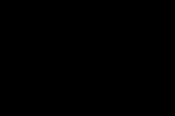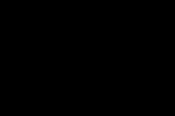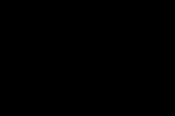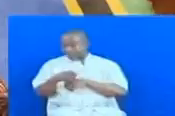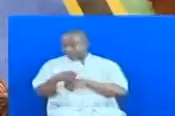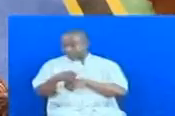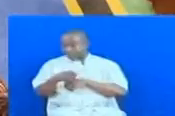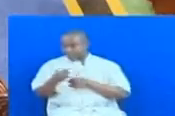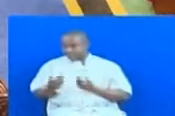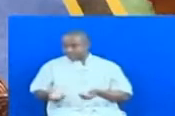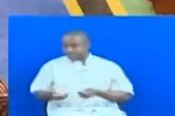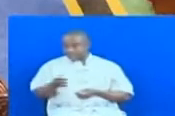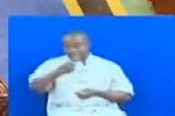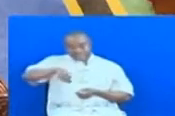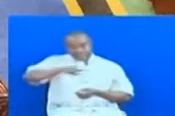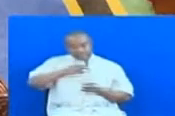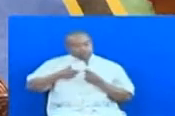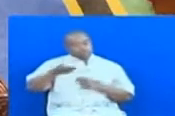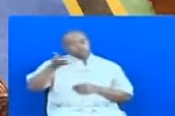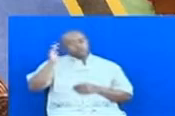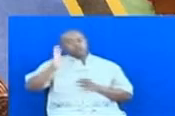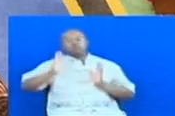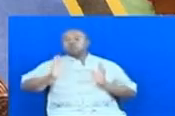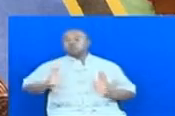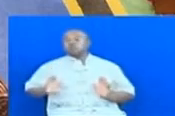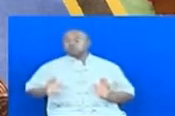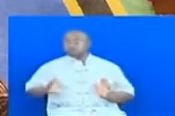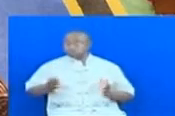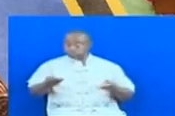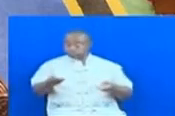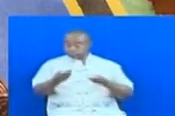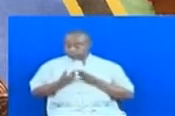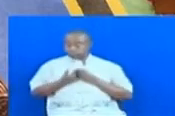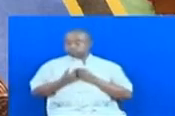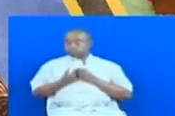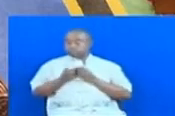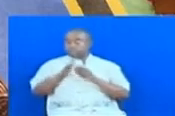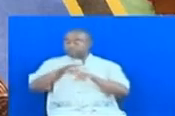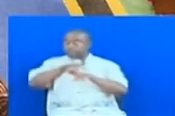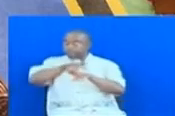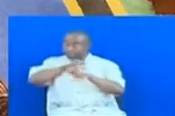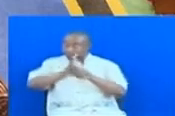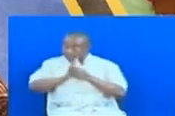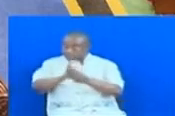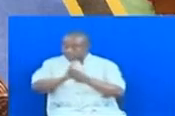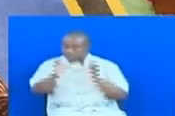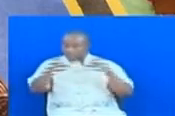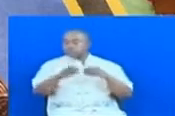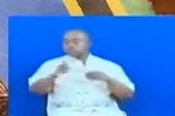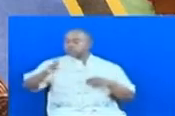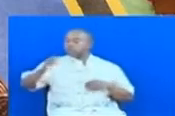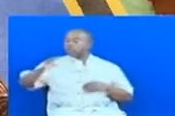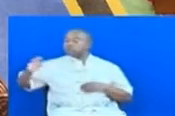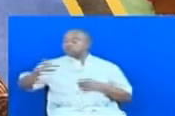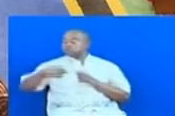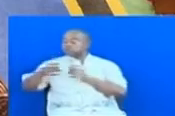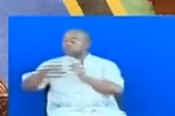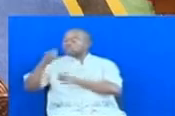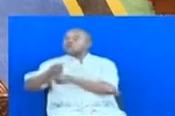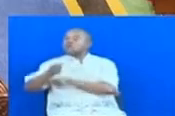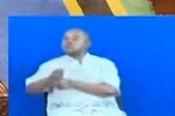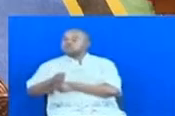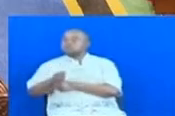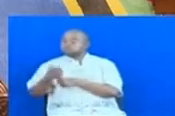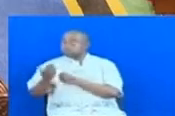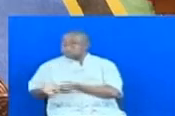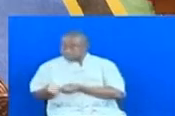niseme sisi kama serikali tumechukua maelekezo ya kamati ya TAMISEMI, ya kamati ya LAK, tutaendelea kuyafanyia kazi. Ni jukumu